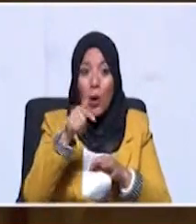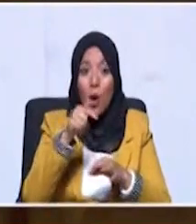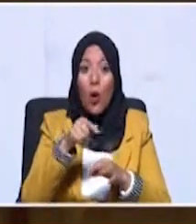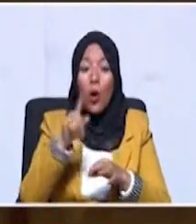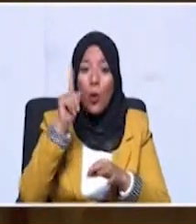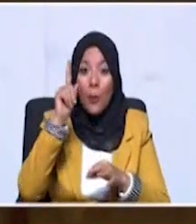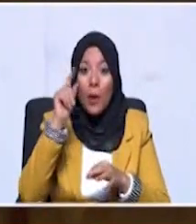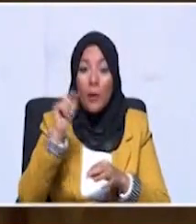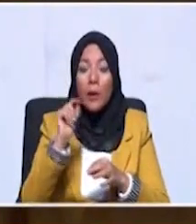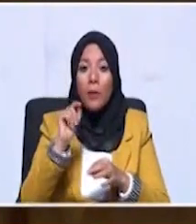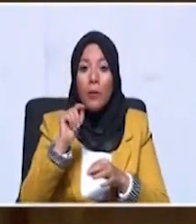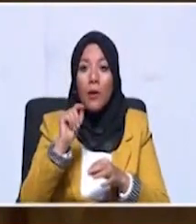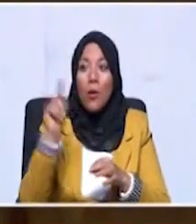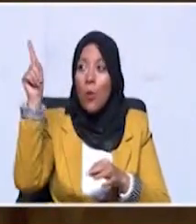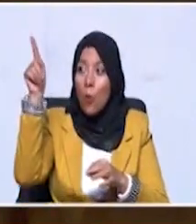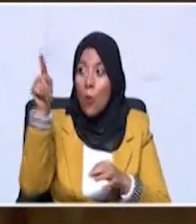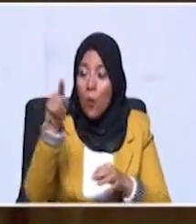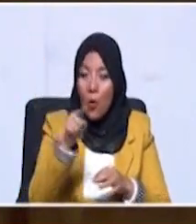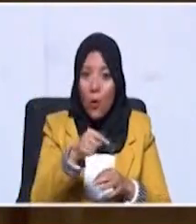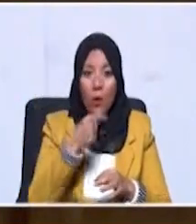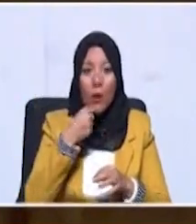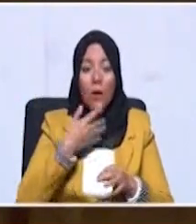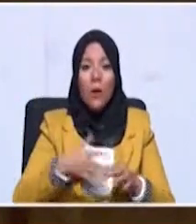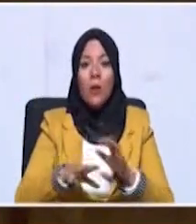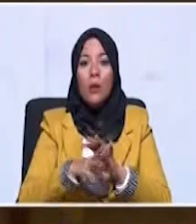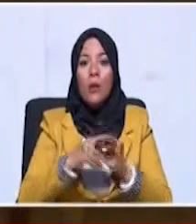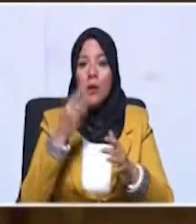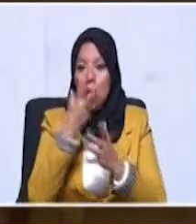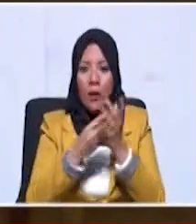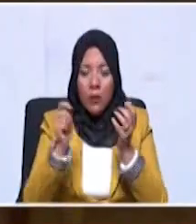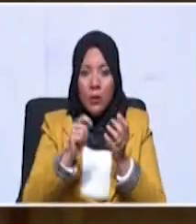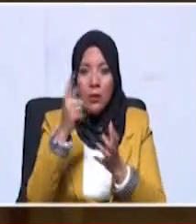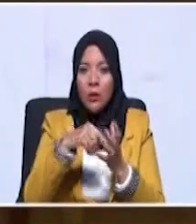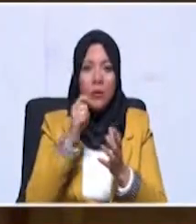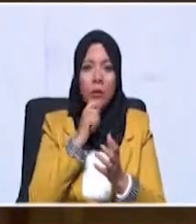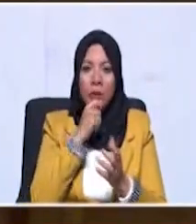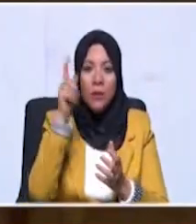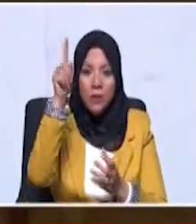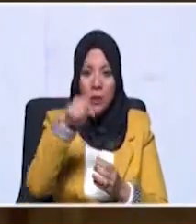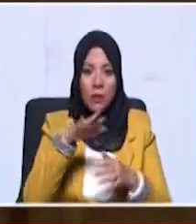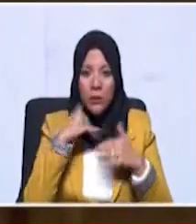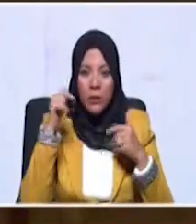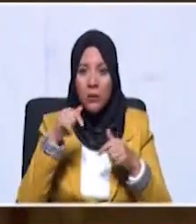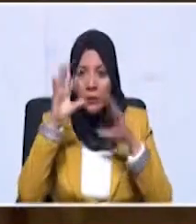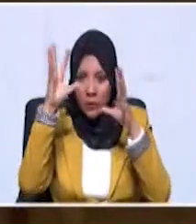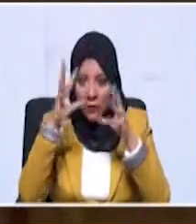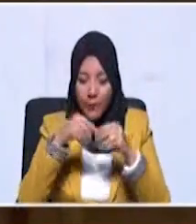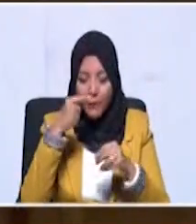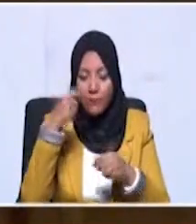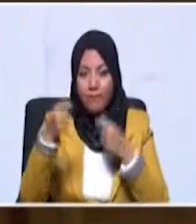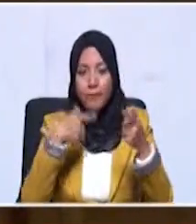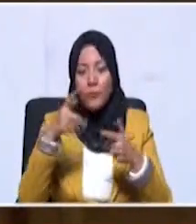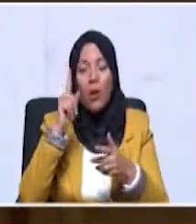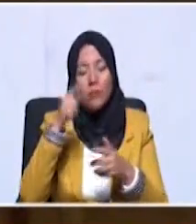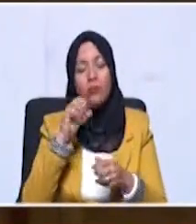يحدد أعمال الأنعام ويحدد مواليد العام ويحدد أموات العام، كلها أقوال يعني.